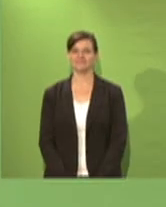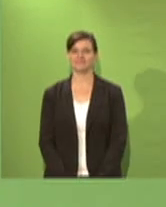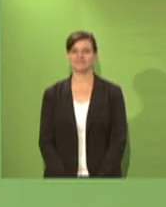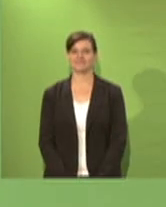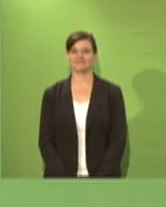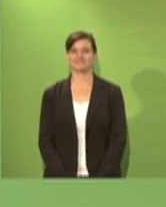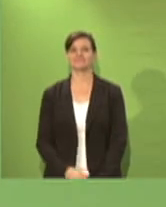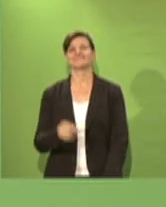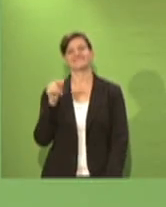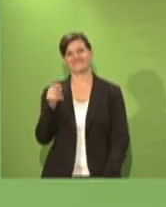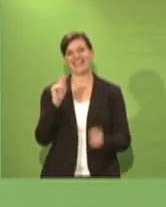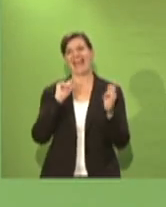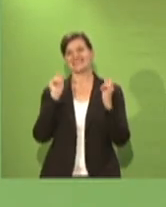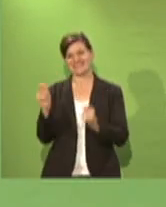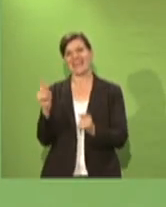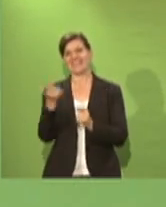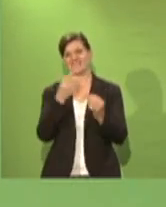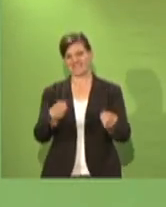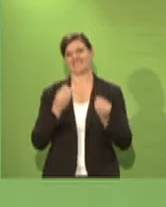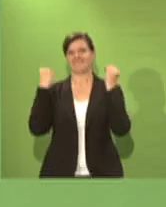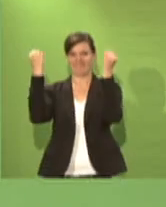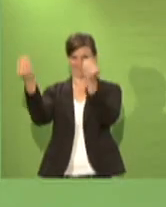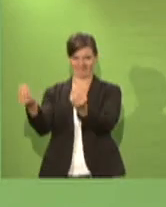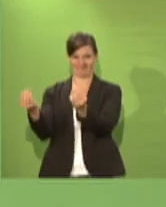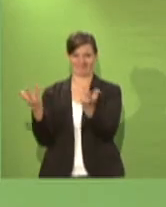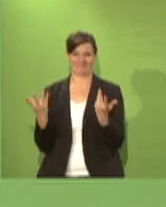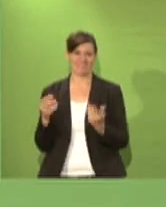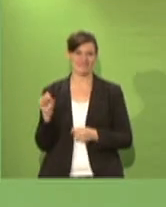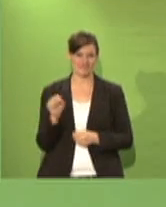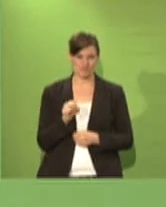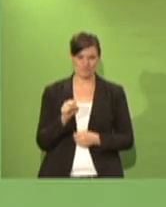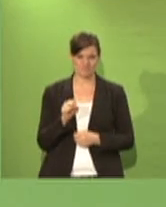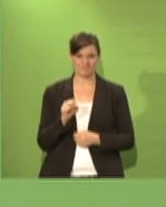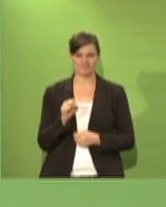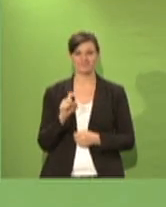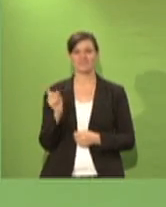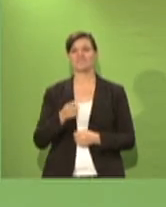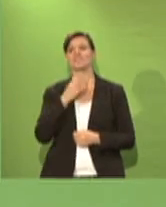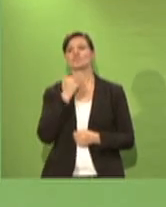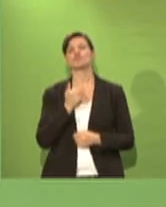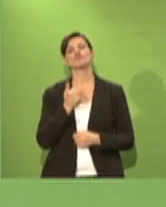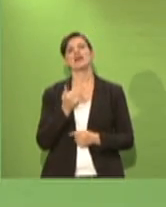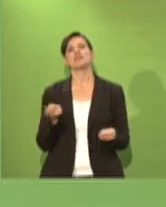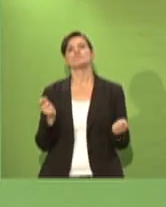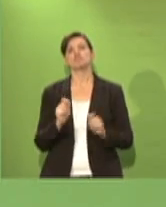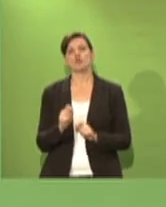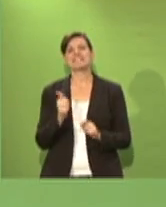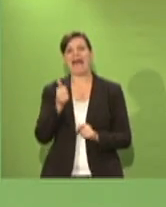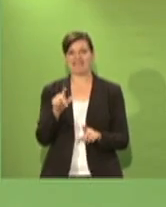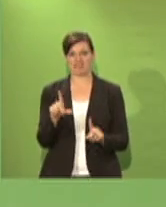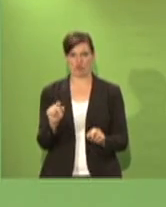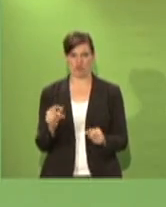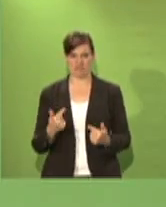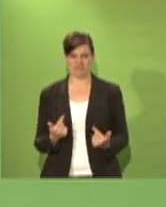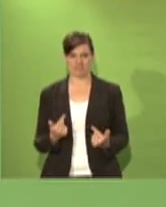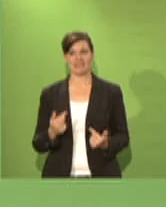Wir haben diesen Antrag eingereicht, um eine eindeutige Beschlusslage zu bekommen. Ich weiß, dass viele von euch